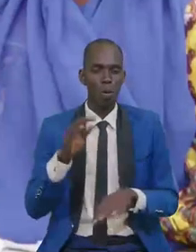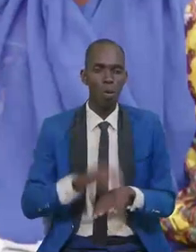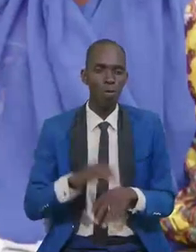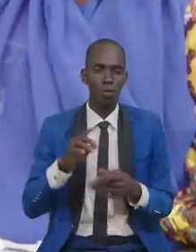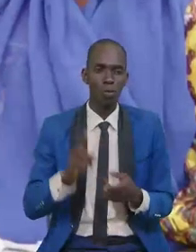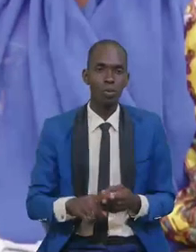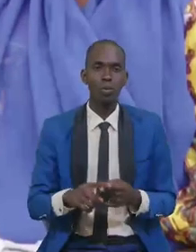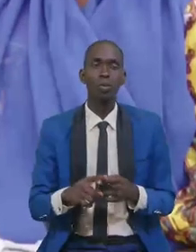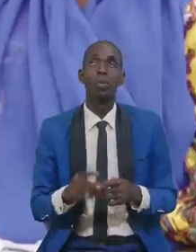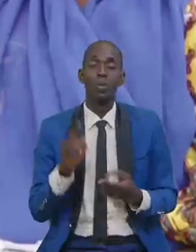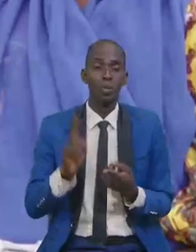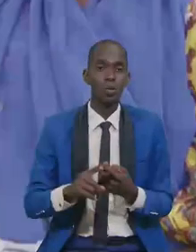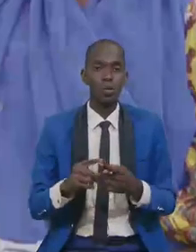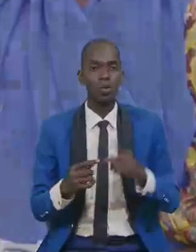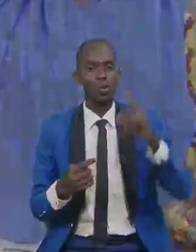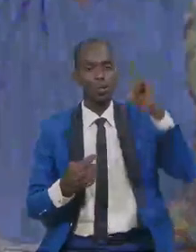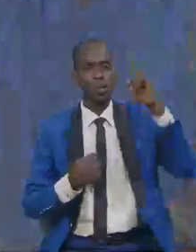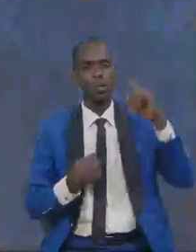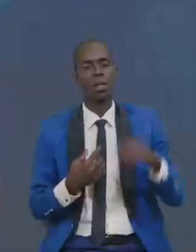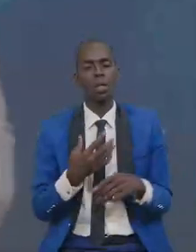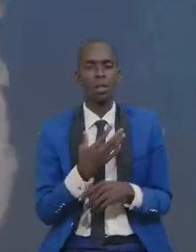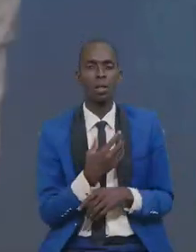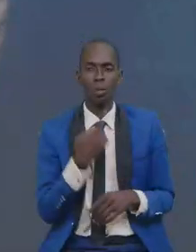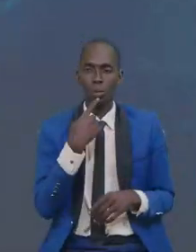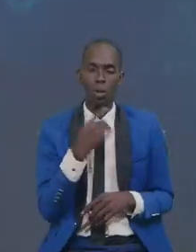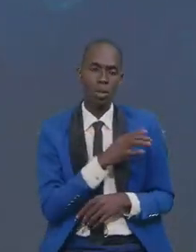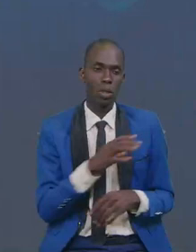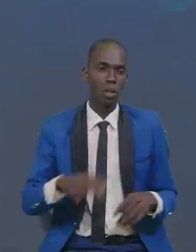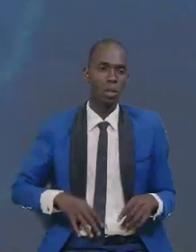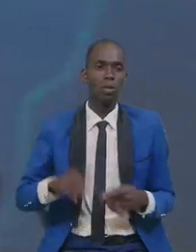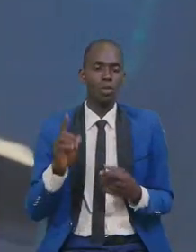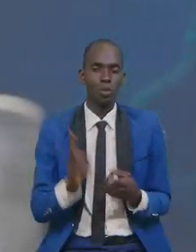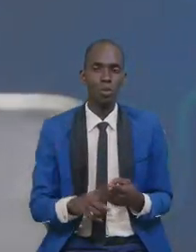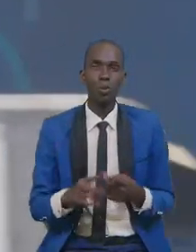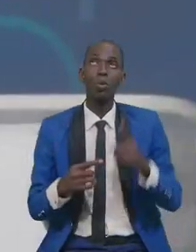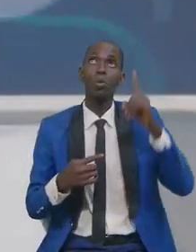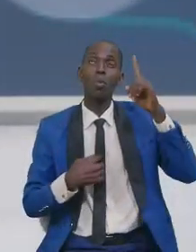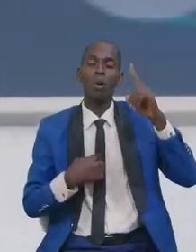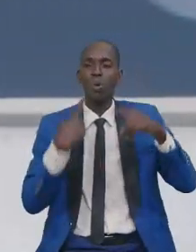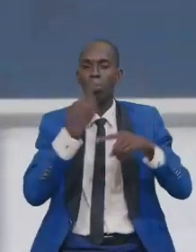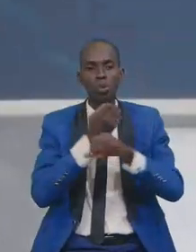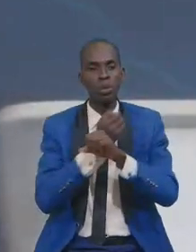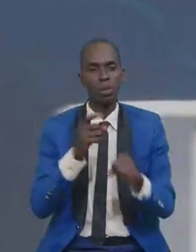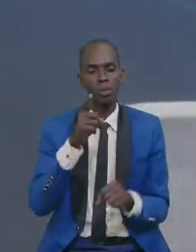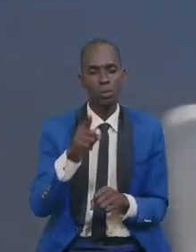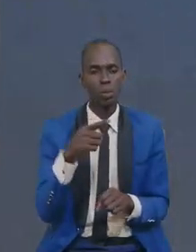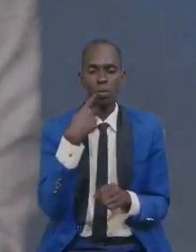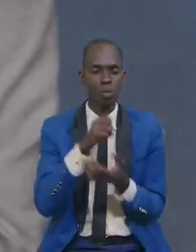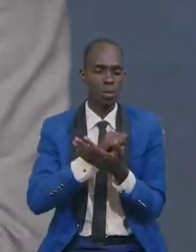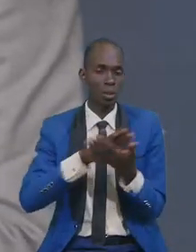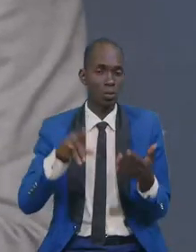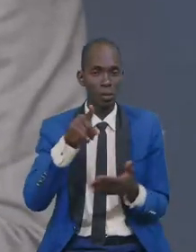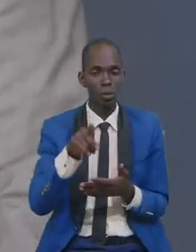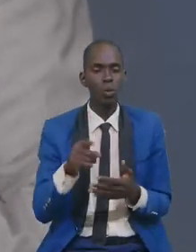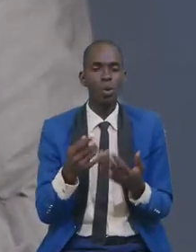moi. Et à moi qui sauve, qui l'a sauvé. À moi qui l'a sanctifié.